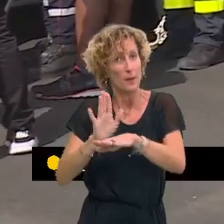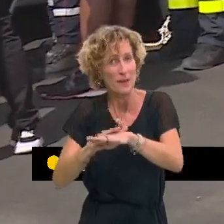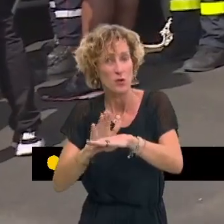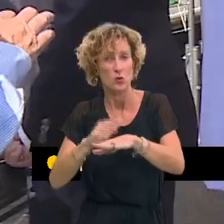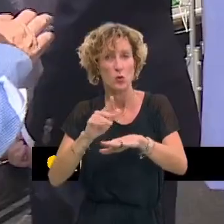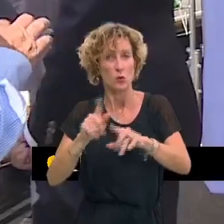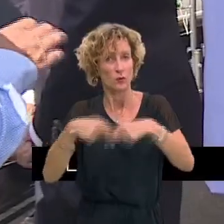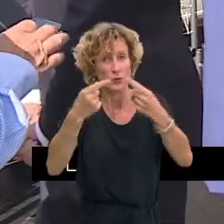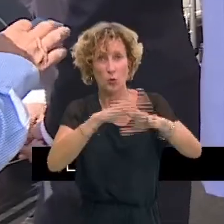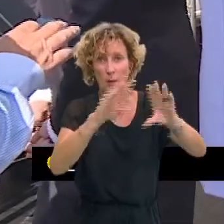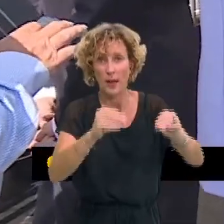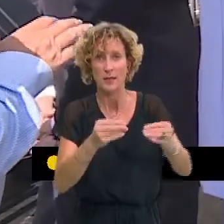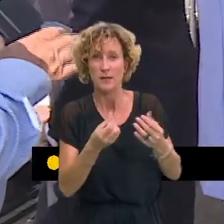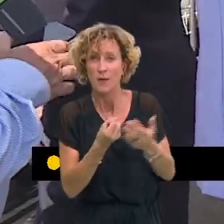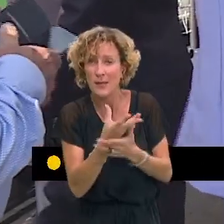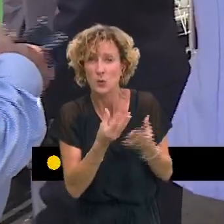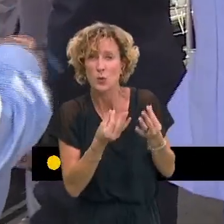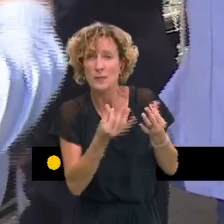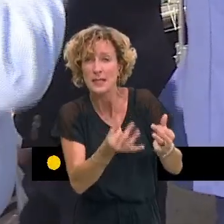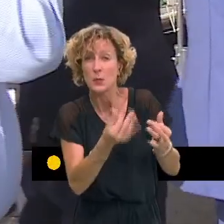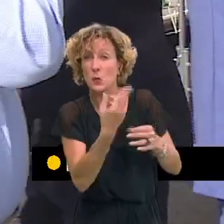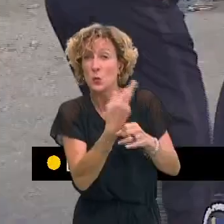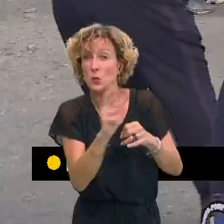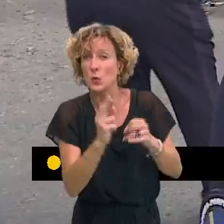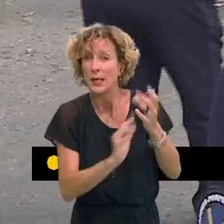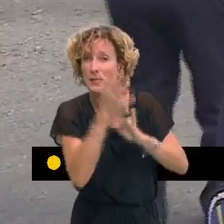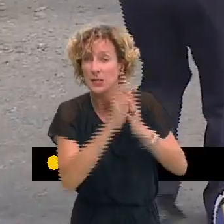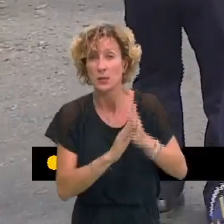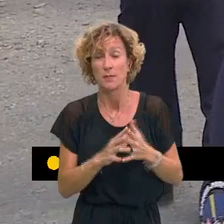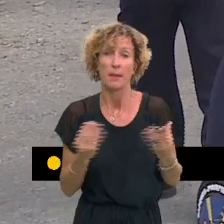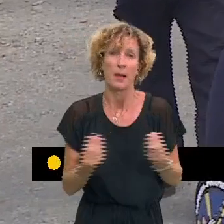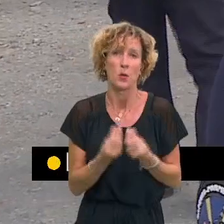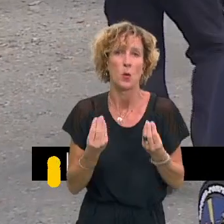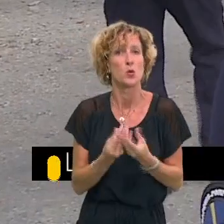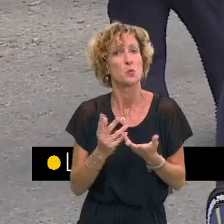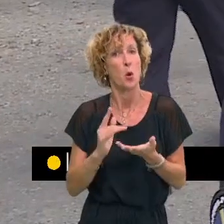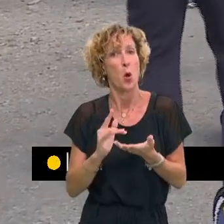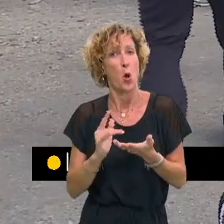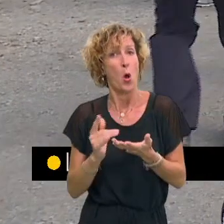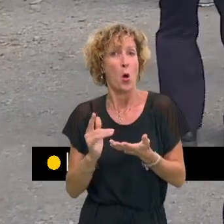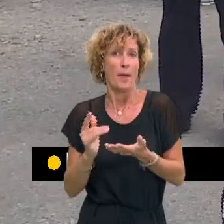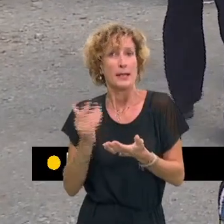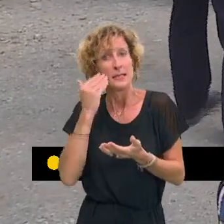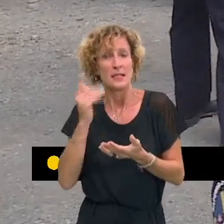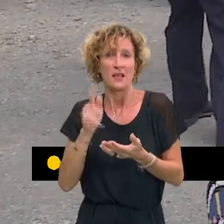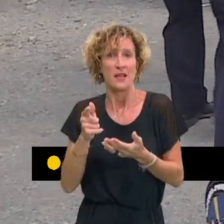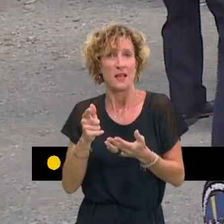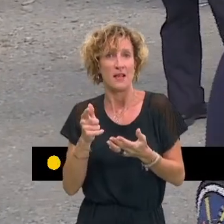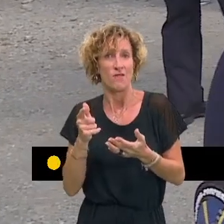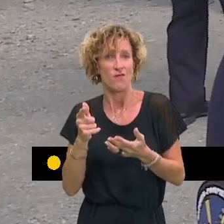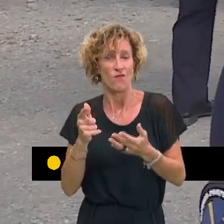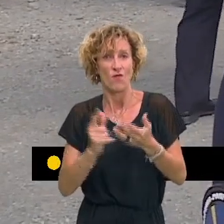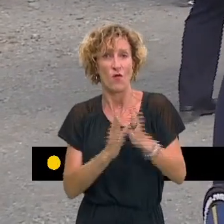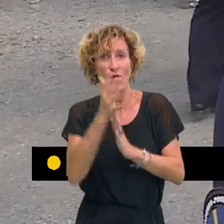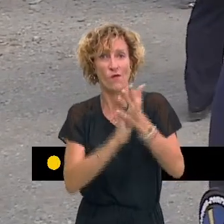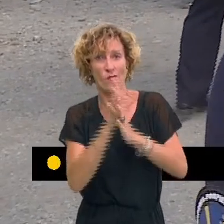terrain, sensibilisent les personnes sur les risques d'incendie. Malheureusement, la partie curative derrière, donc c'est nous qui arrivons et le